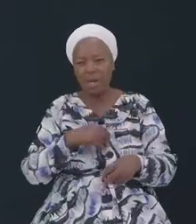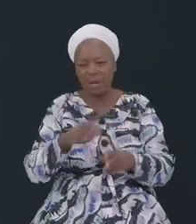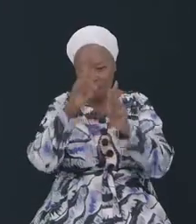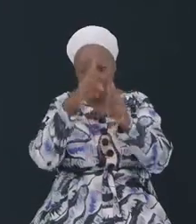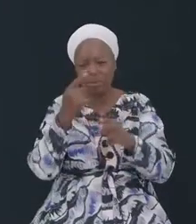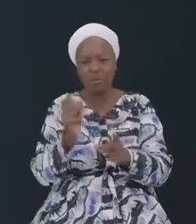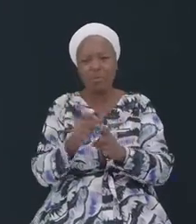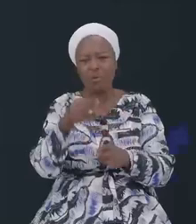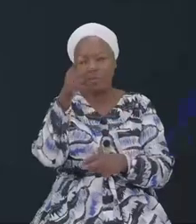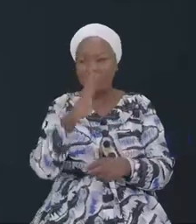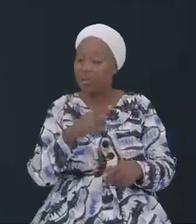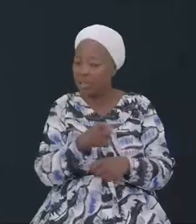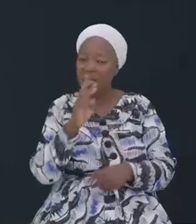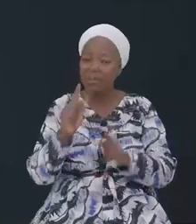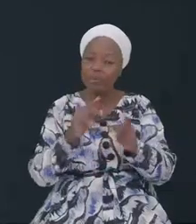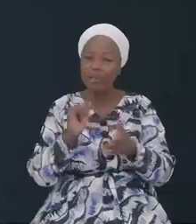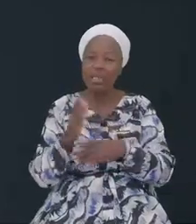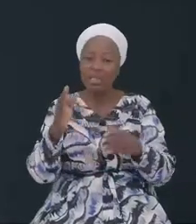parole.